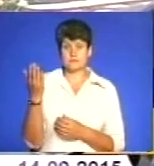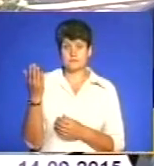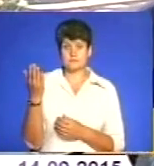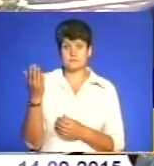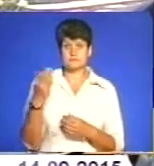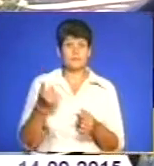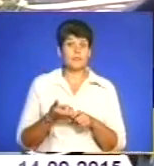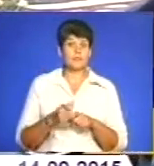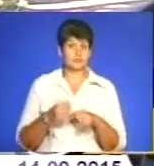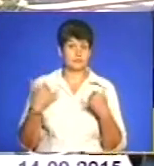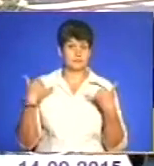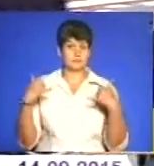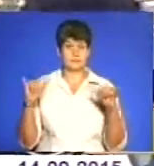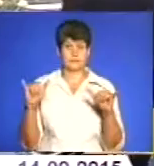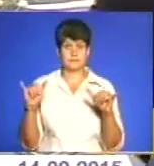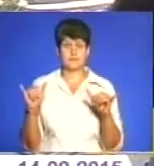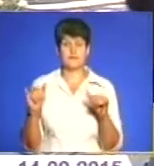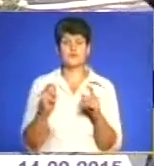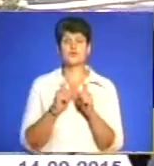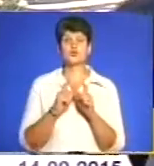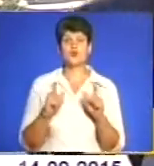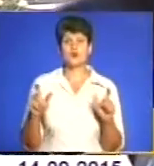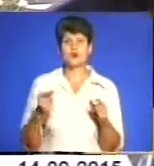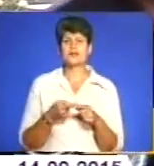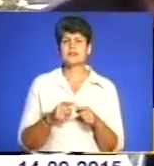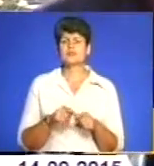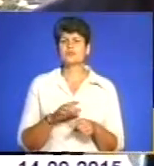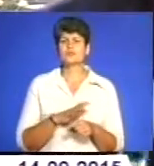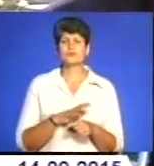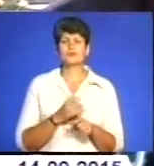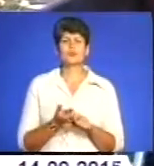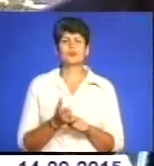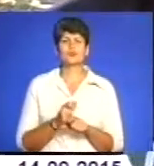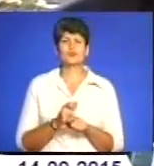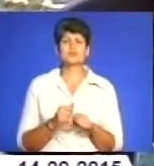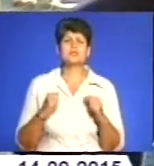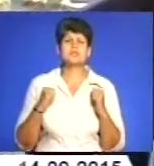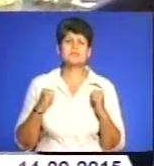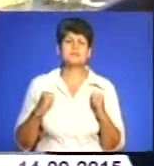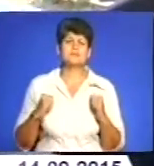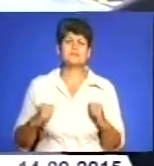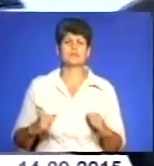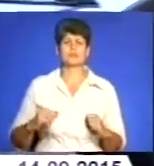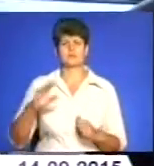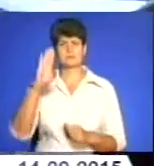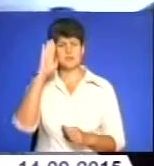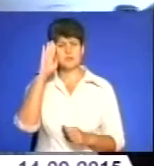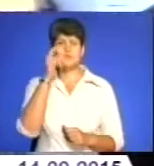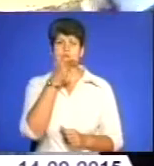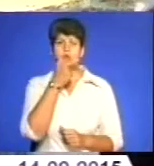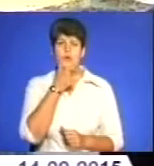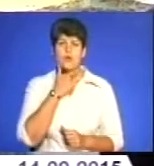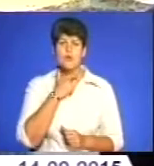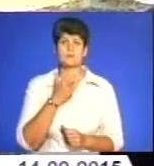дуже здивувався. Тому що по школі це була надзвичайно спокійна людина, скромна,